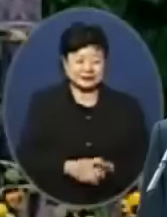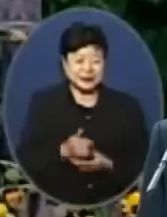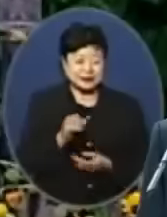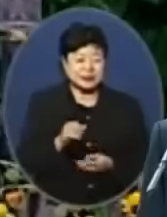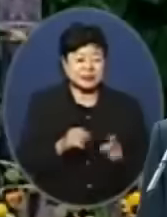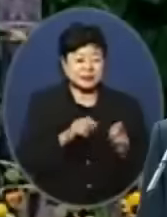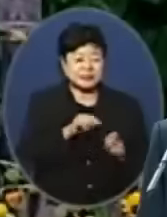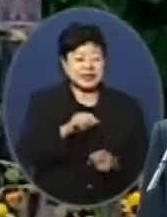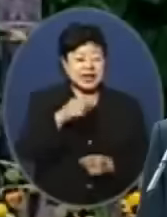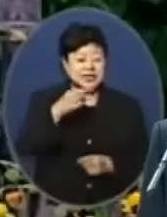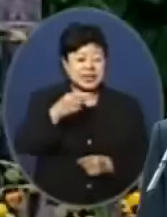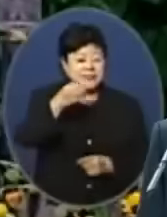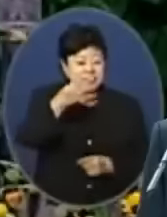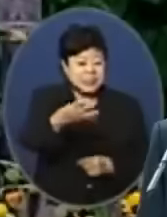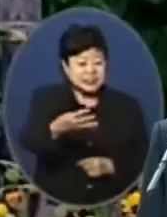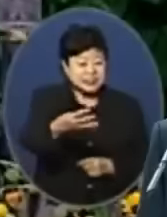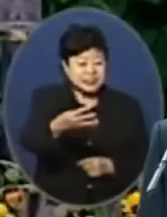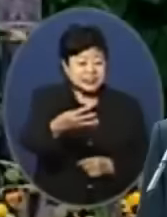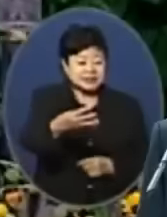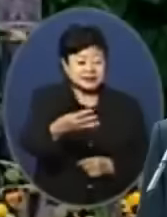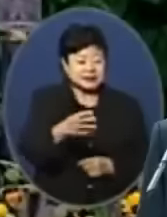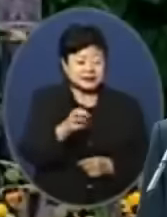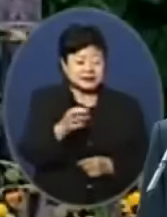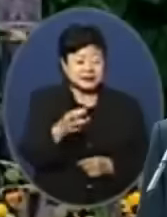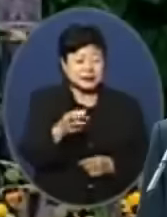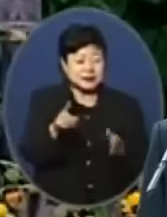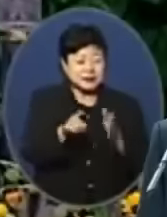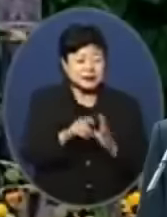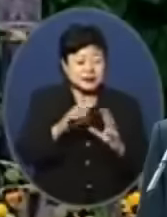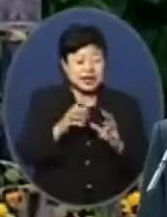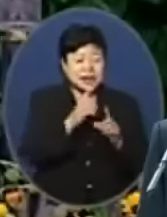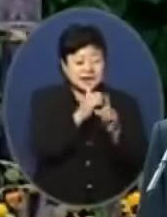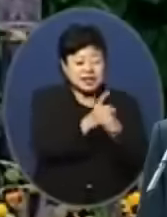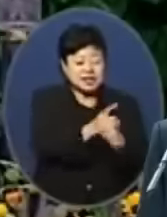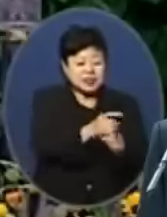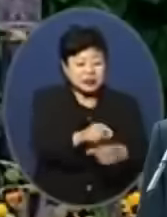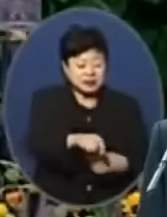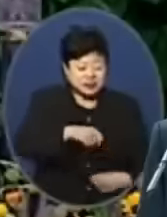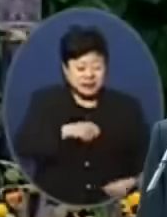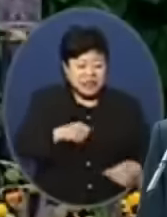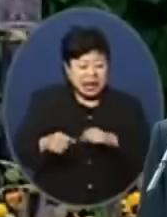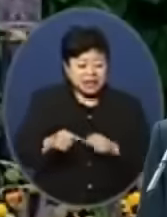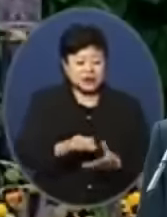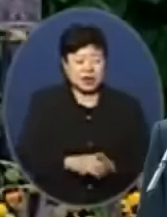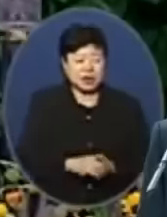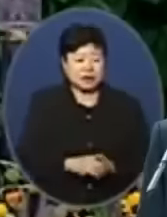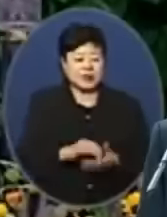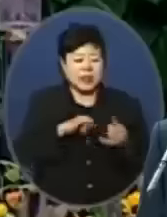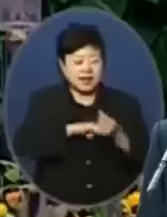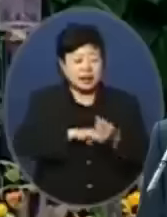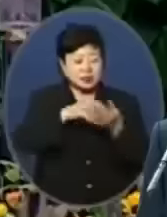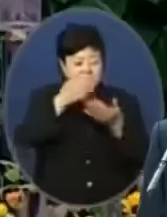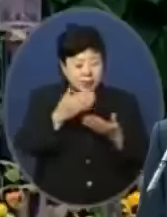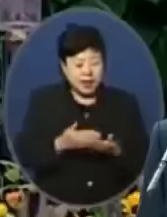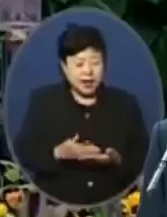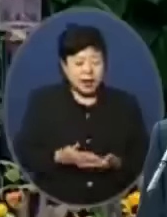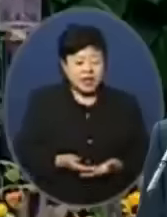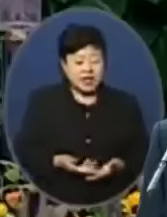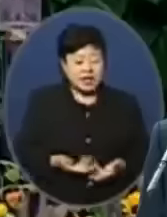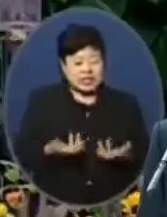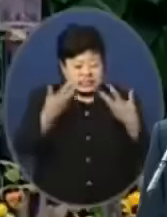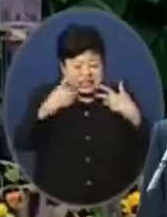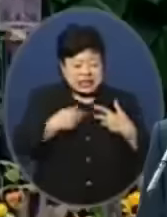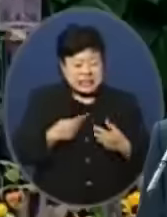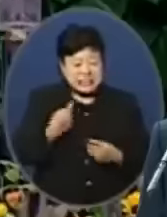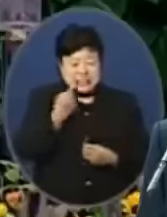히브리서 11장 33절에 보면 그들은 믿음으로 나라들을 이기기도 하며 의를 행하기도 하며 약속을 받기도 하며 사자의 입을